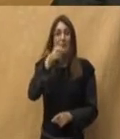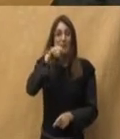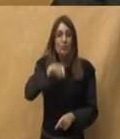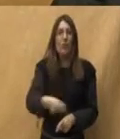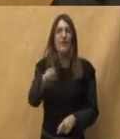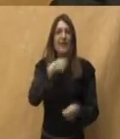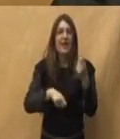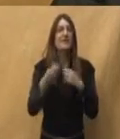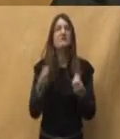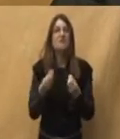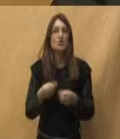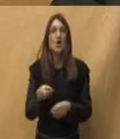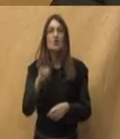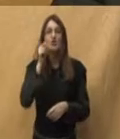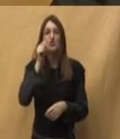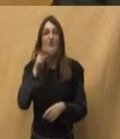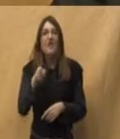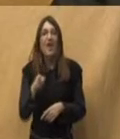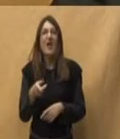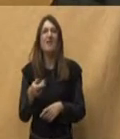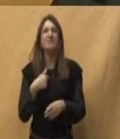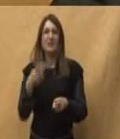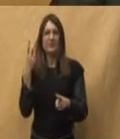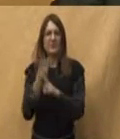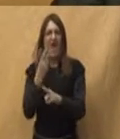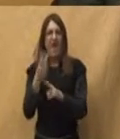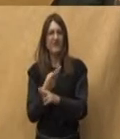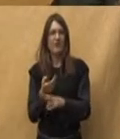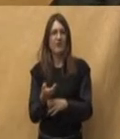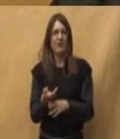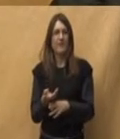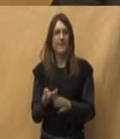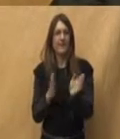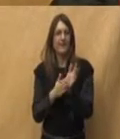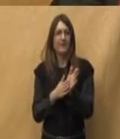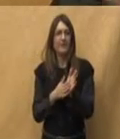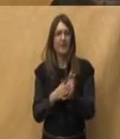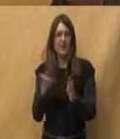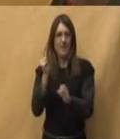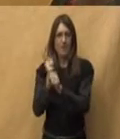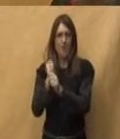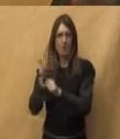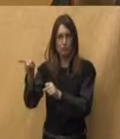zbog toga što ljudi podliježu kad se naviknu na nešto. Evo, primjer,